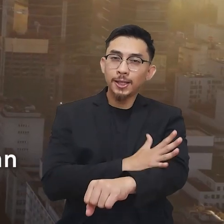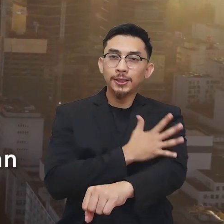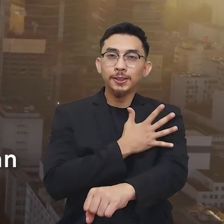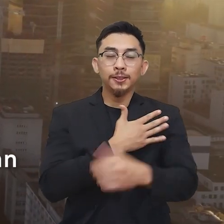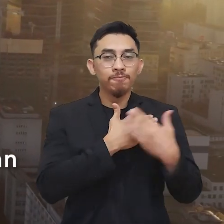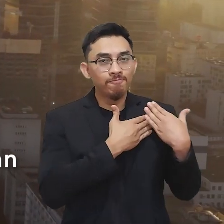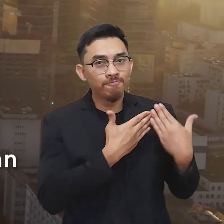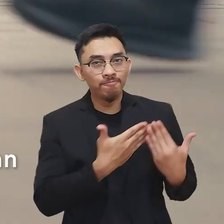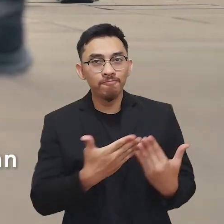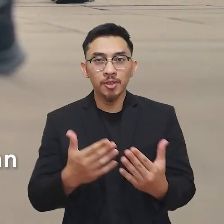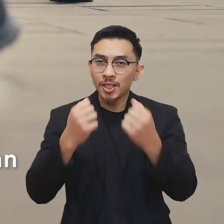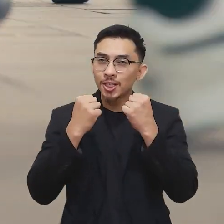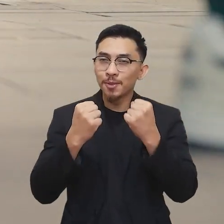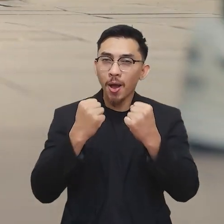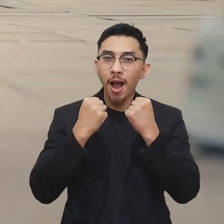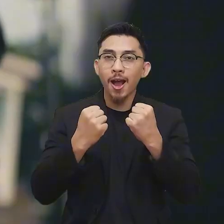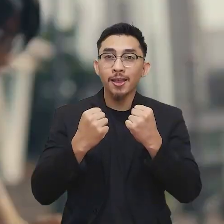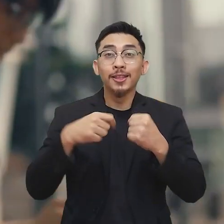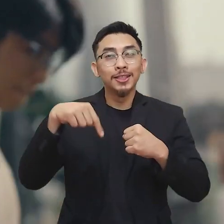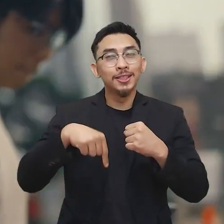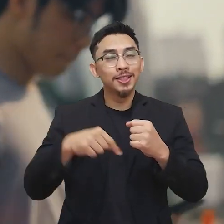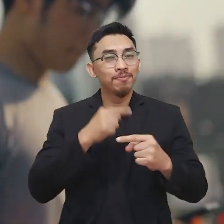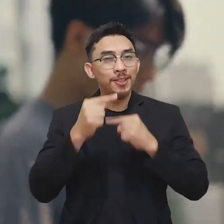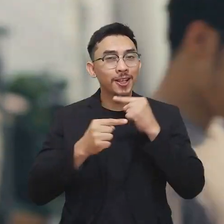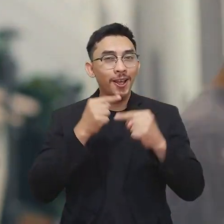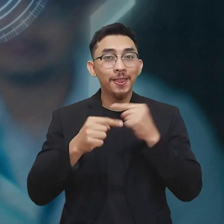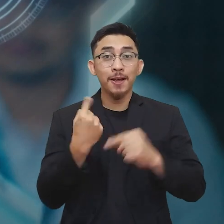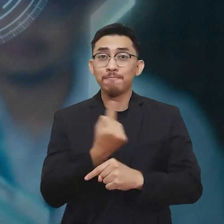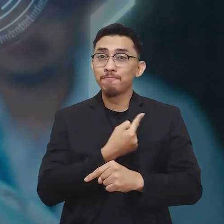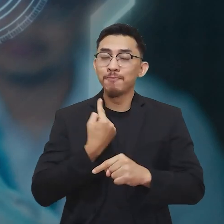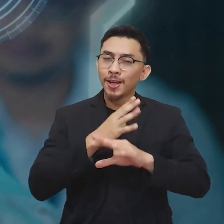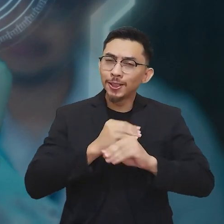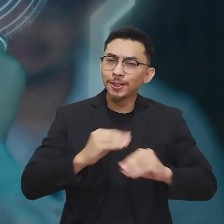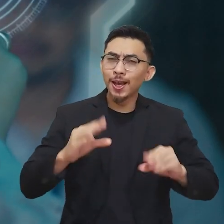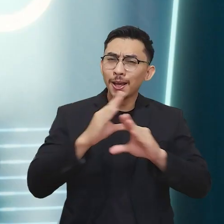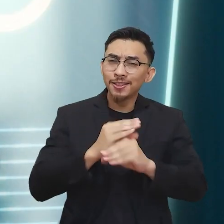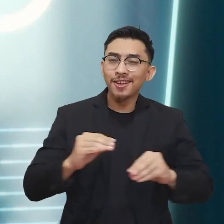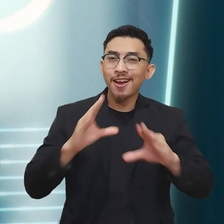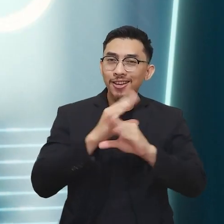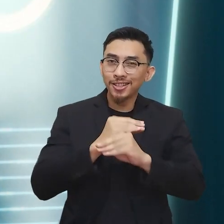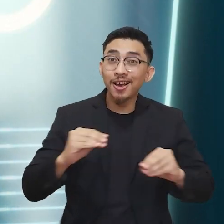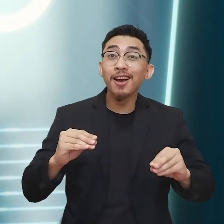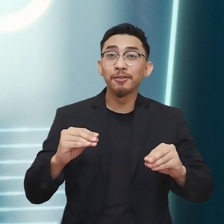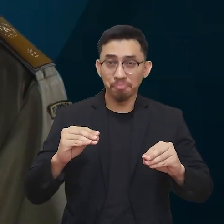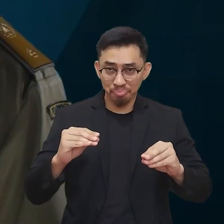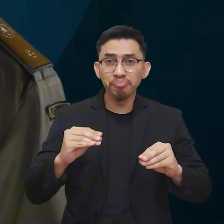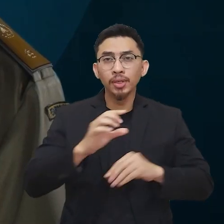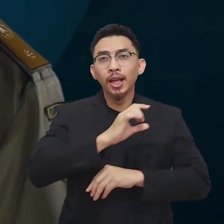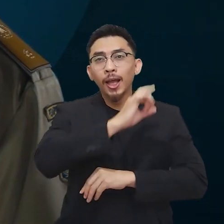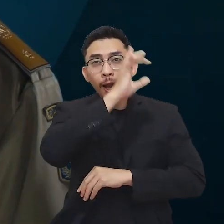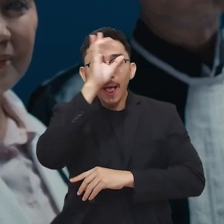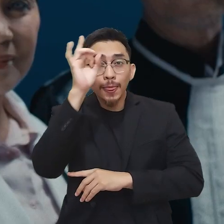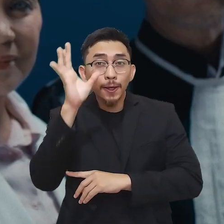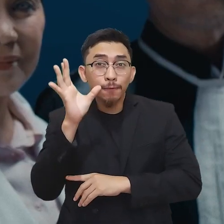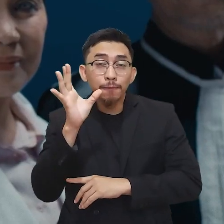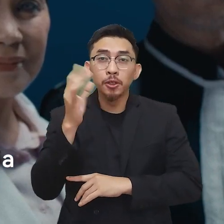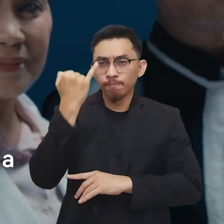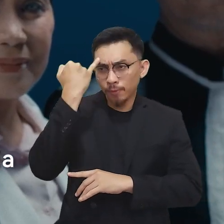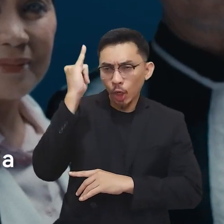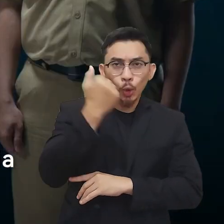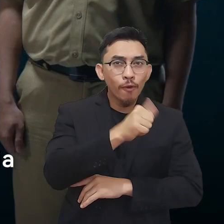terinspirasi dari semangat pengabdian. Ini kisah kami bekerja dan berkarya, menghidupkan kreasi dan